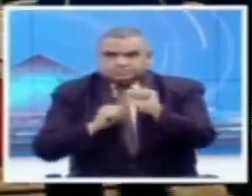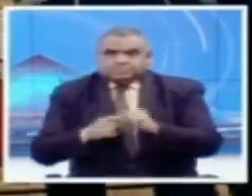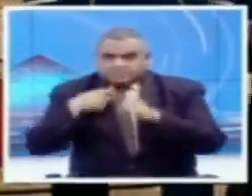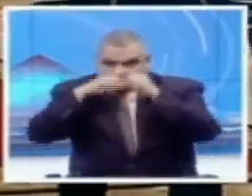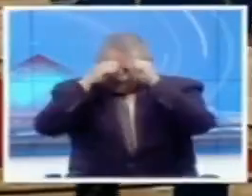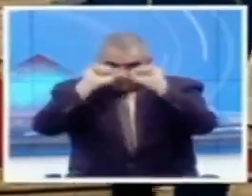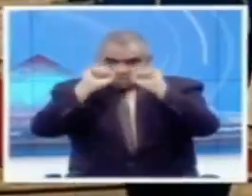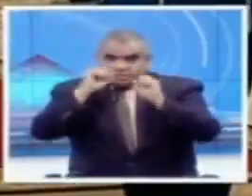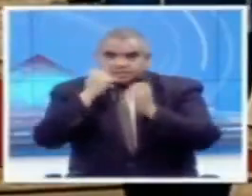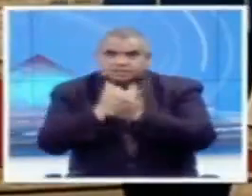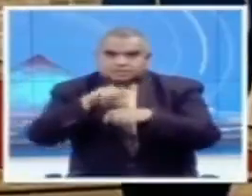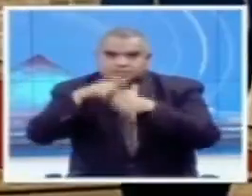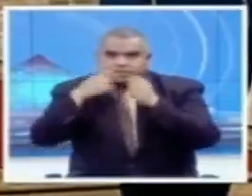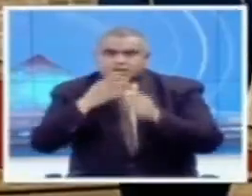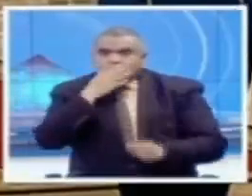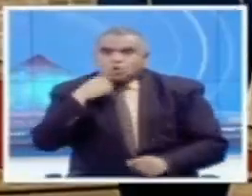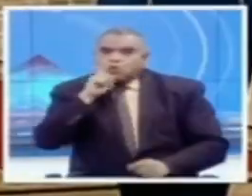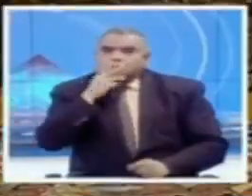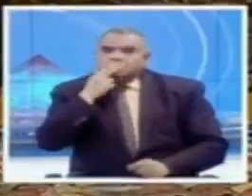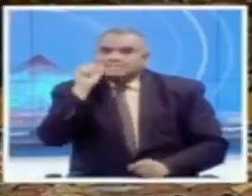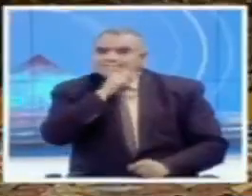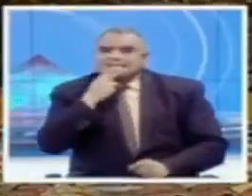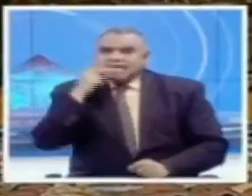سعادة سفير جمهورية أوزبكستان،